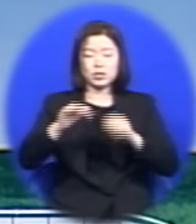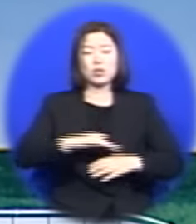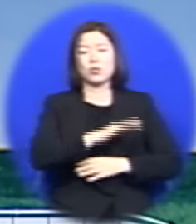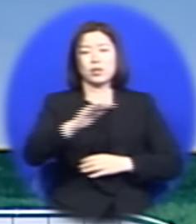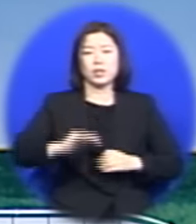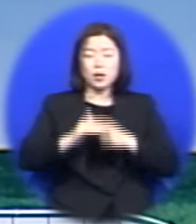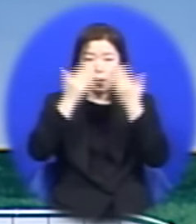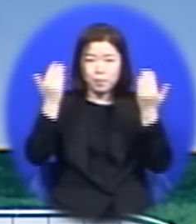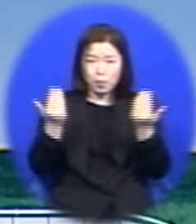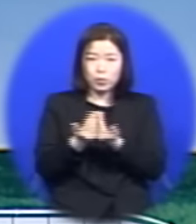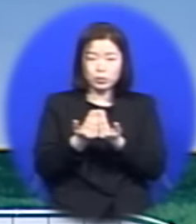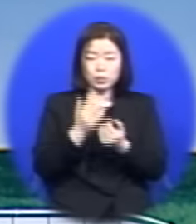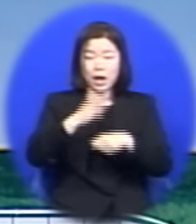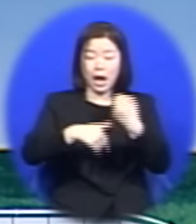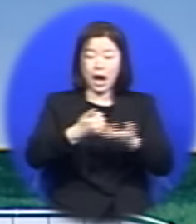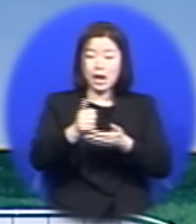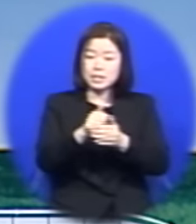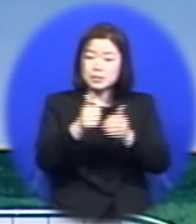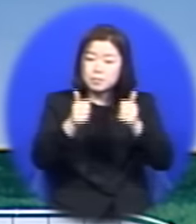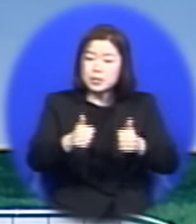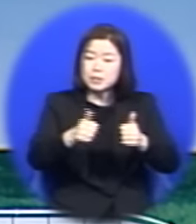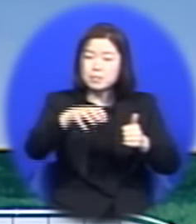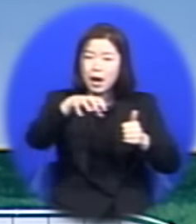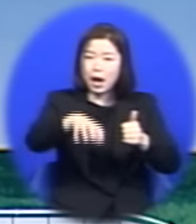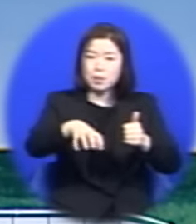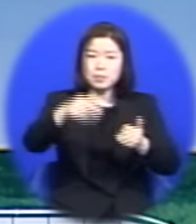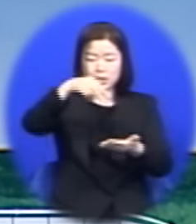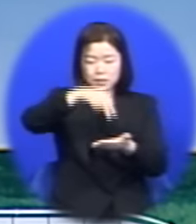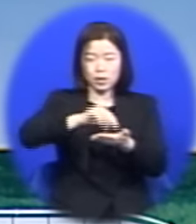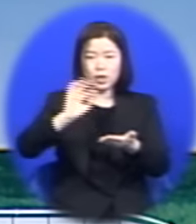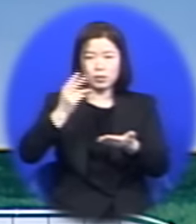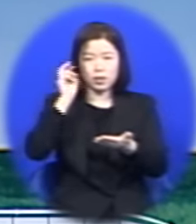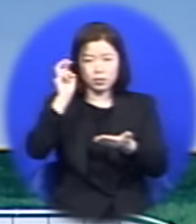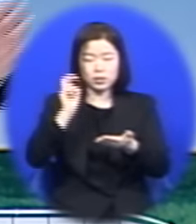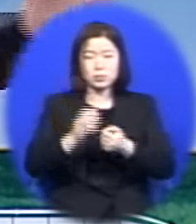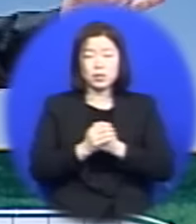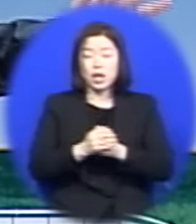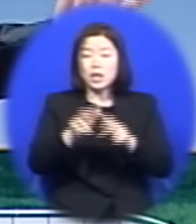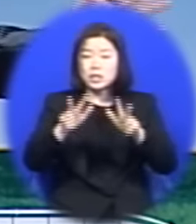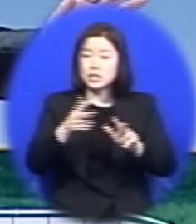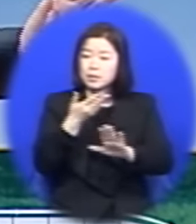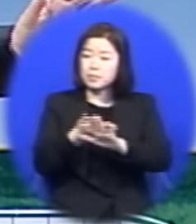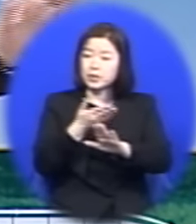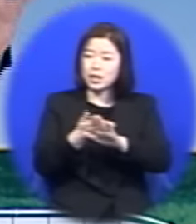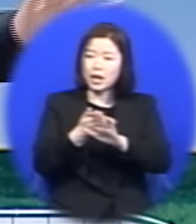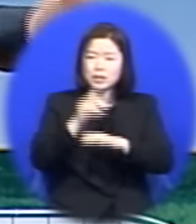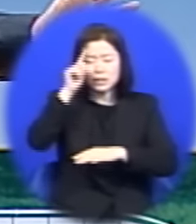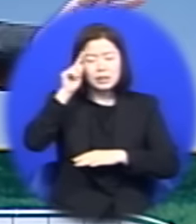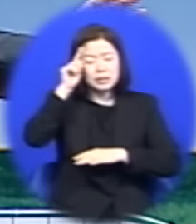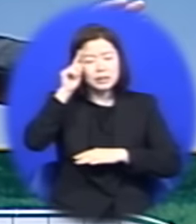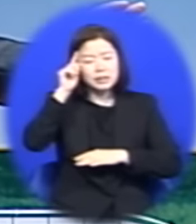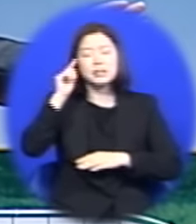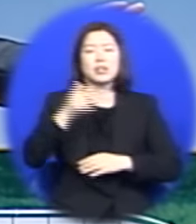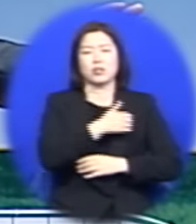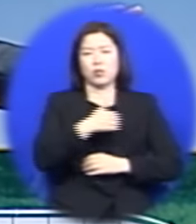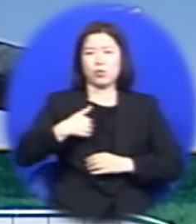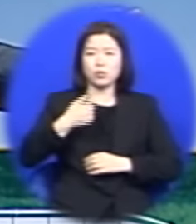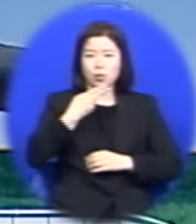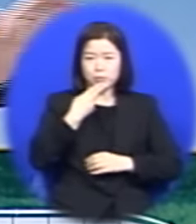다 하나님의 심판대에 서게 될 것입니다. 지금 다른 사람 신경 쓸 여유가